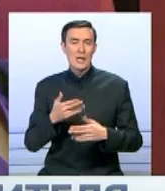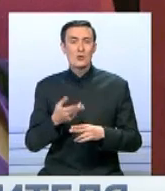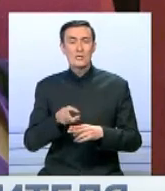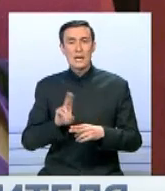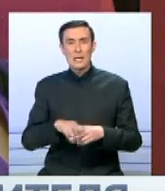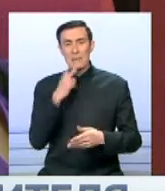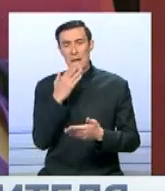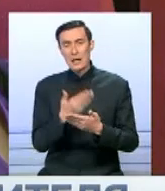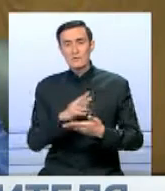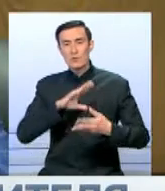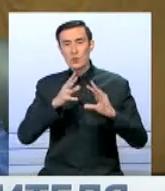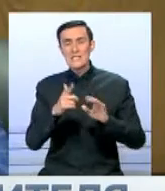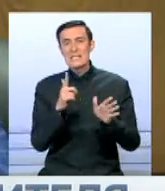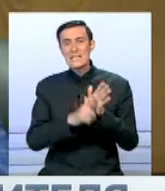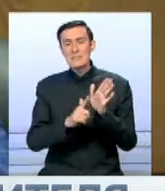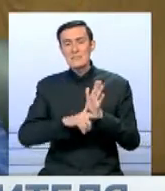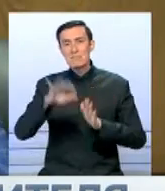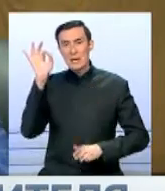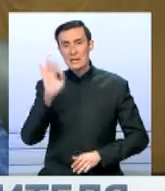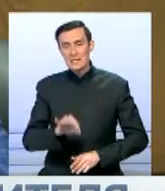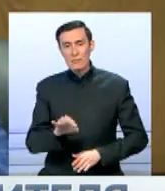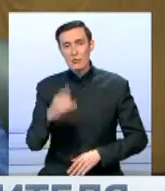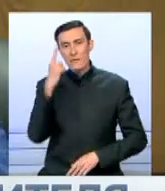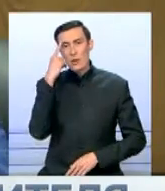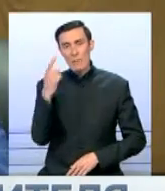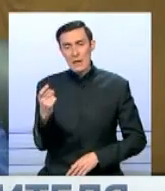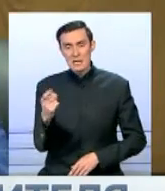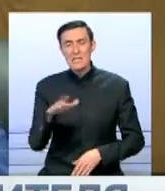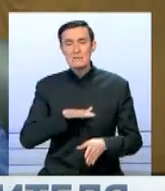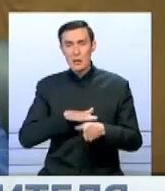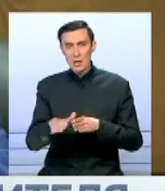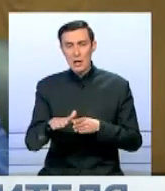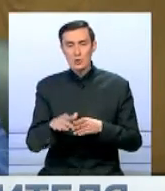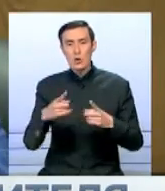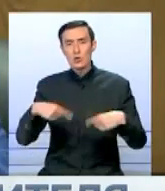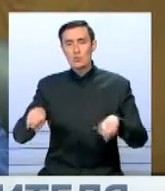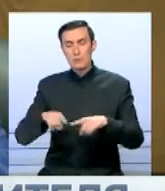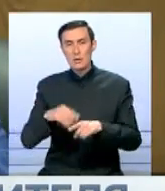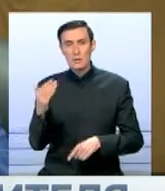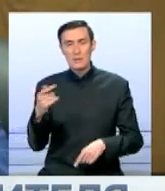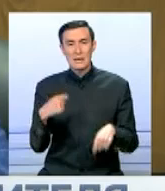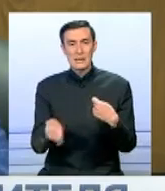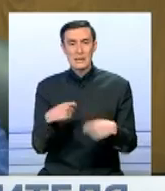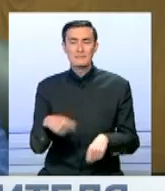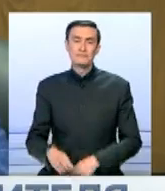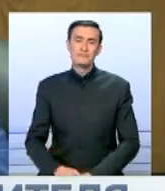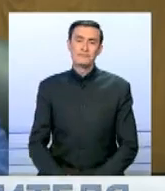показала статистика, более 70% уведомлений исполняется субъектом рынка.